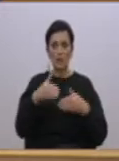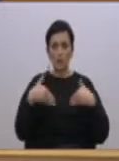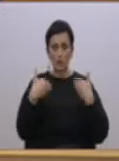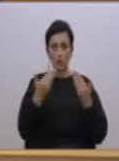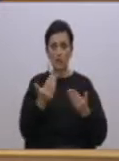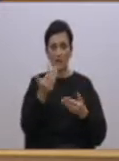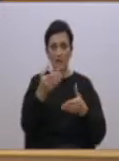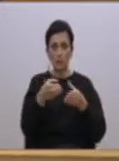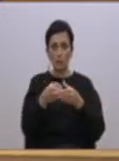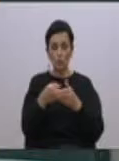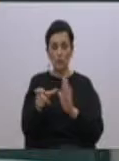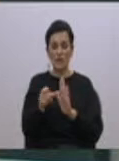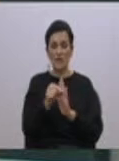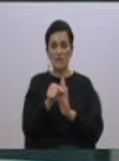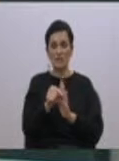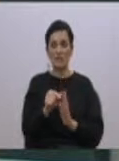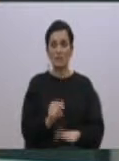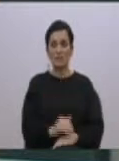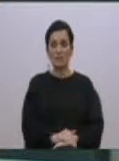gun tanertet.